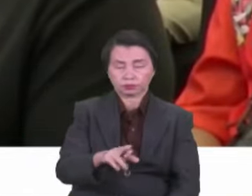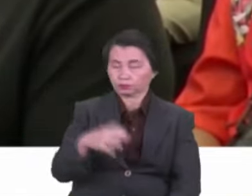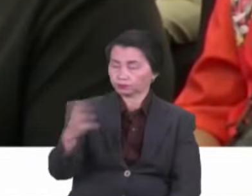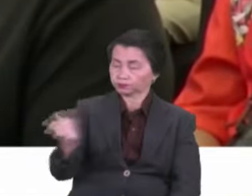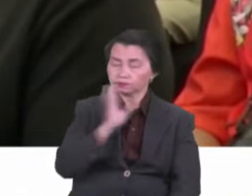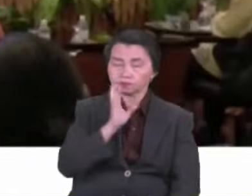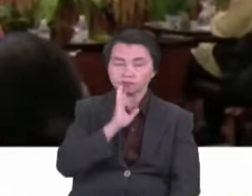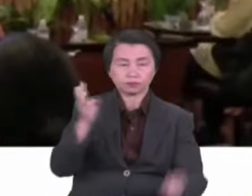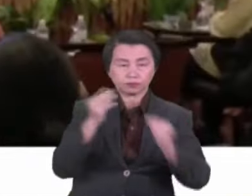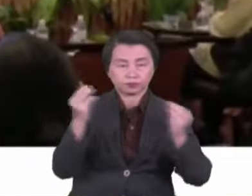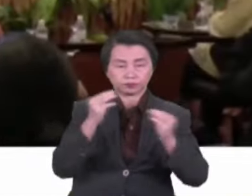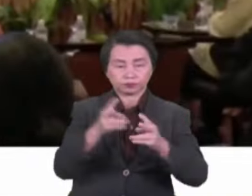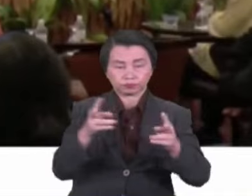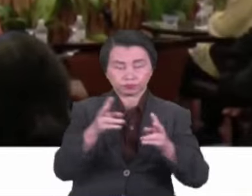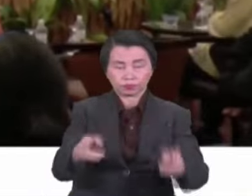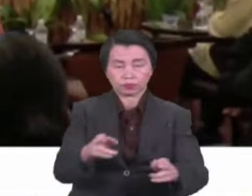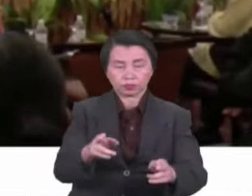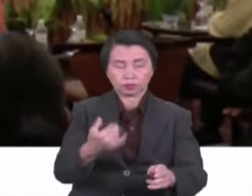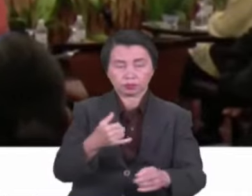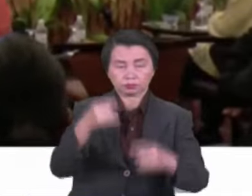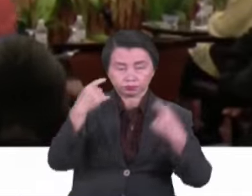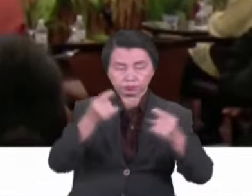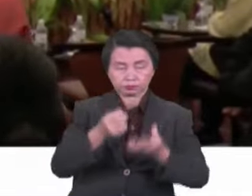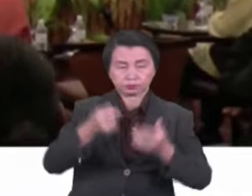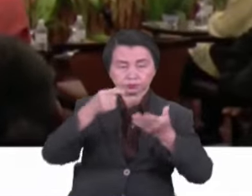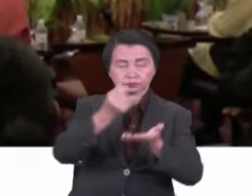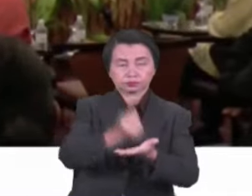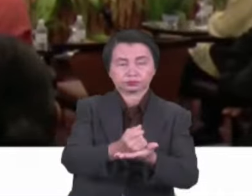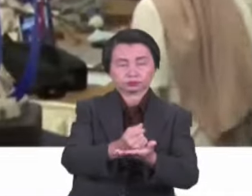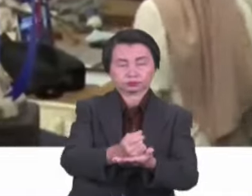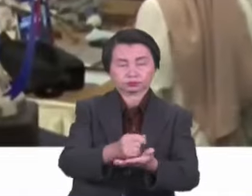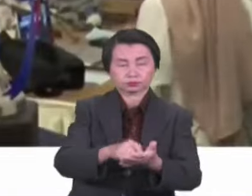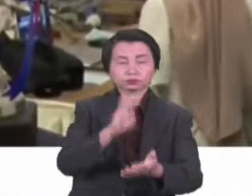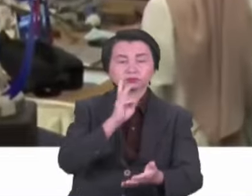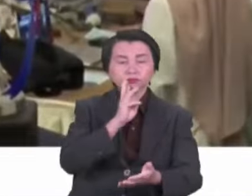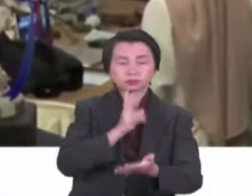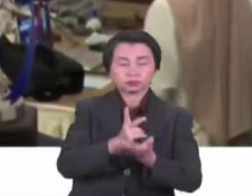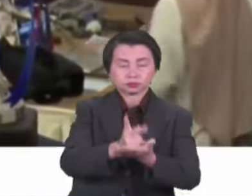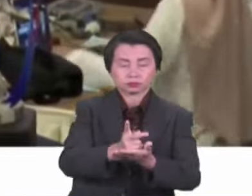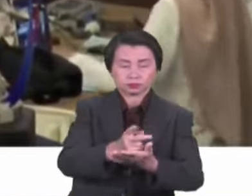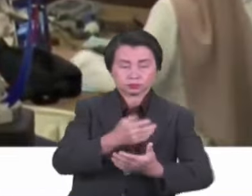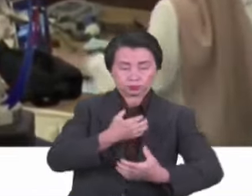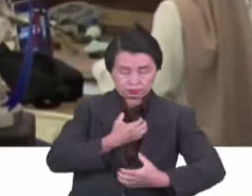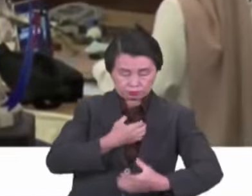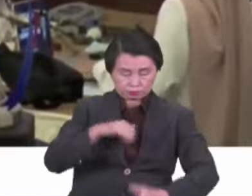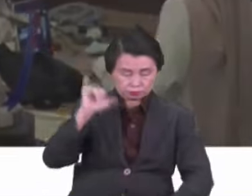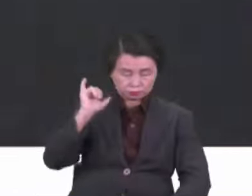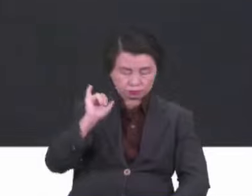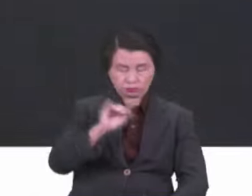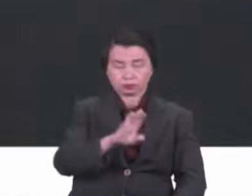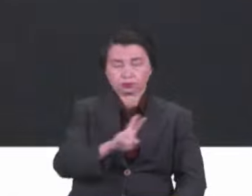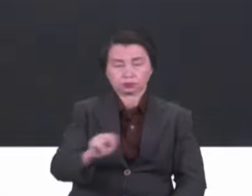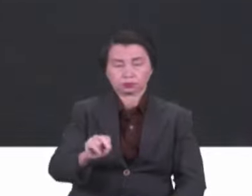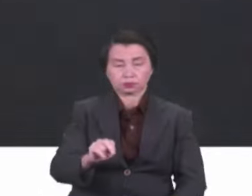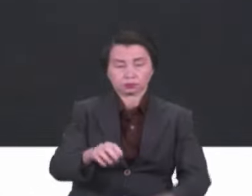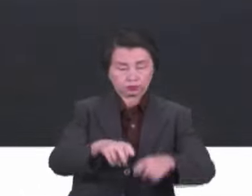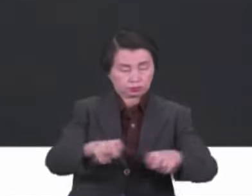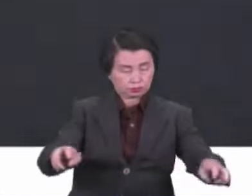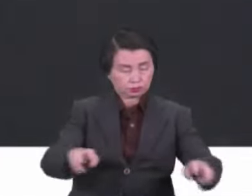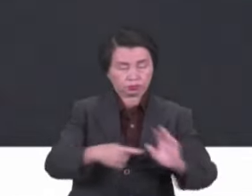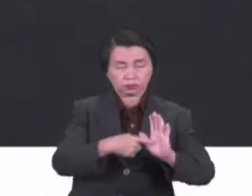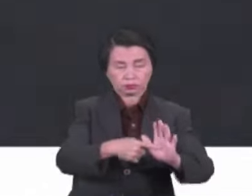media Majlis Pelancaran dan Undian Rasmi Governor Cup 2022 di Air Keruh malam tadi. Mengulas lanjut katanya, barisan pemain bagi Melaka FC